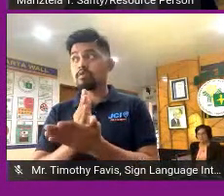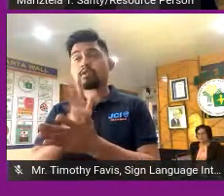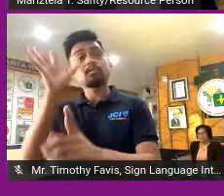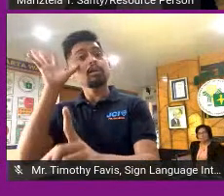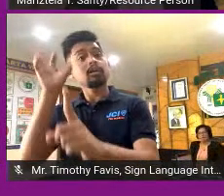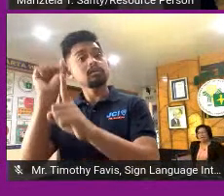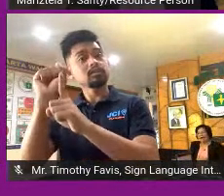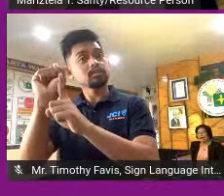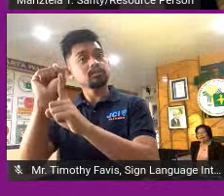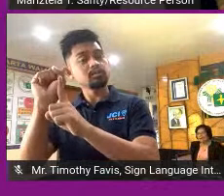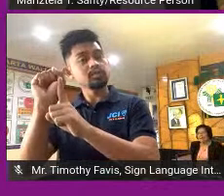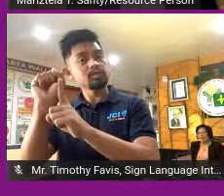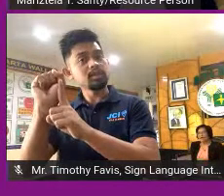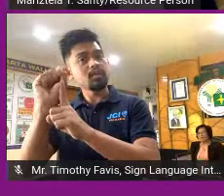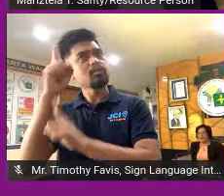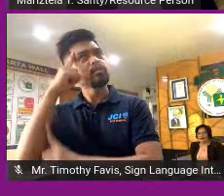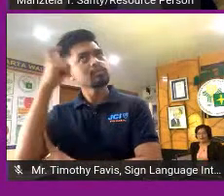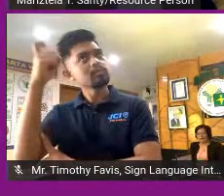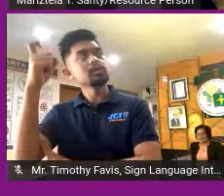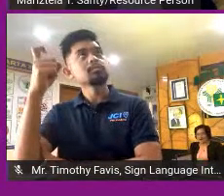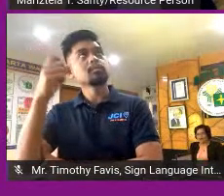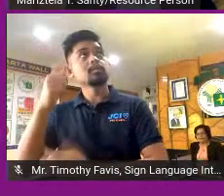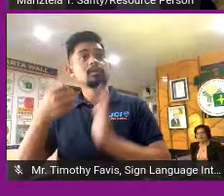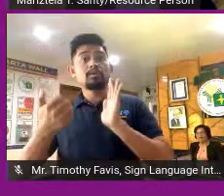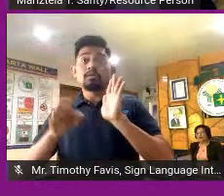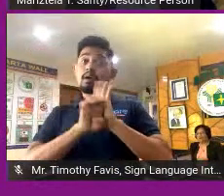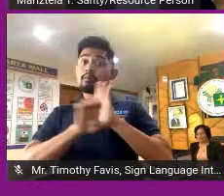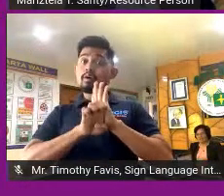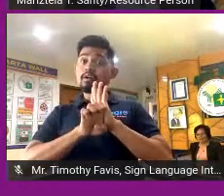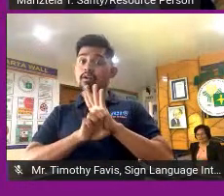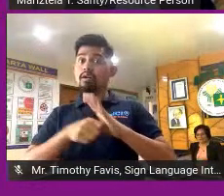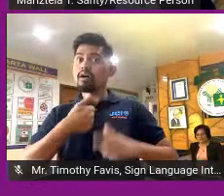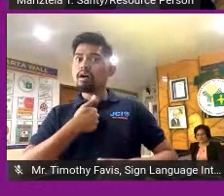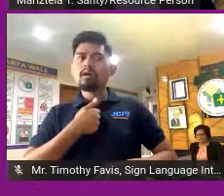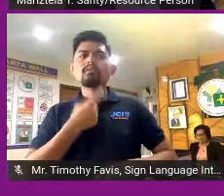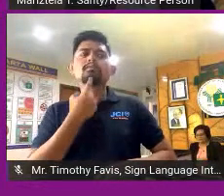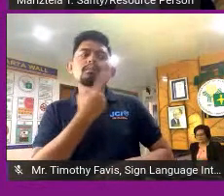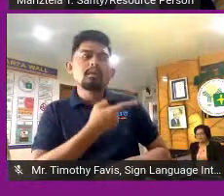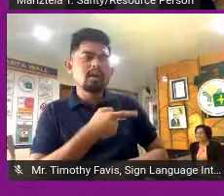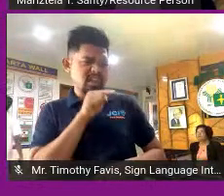potentials. Babae ka, huwag ka nang mag-aral, mag-aasawa ka lang naman.